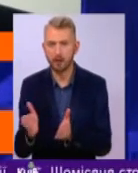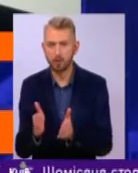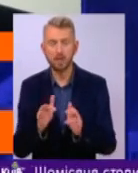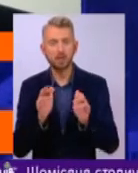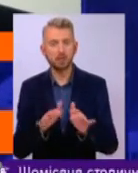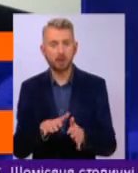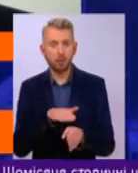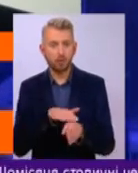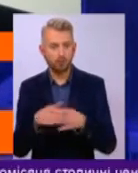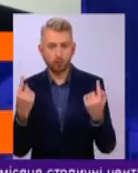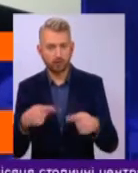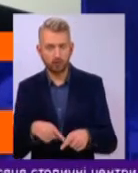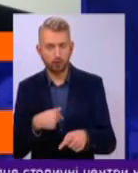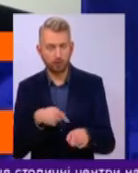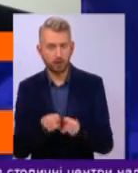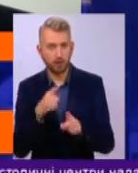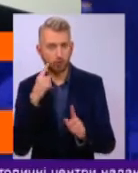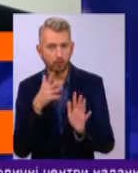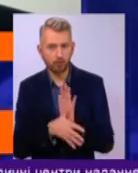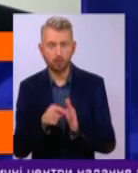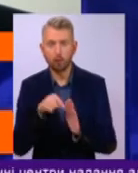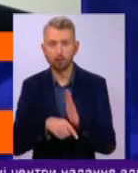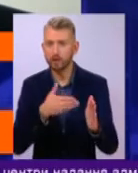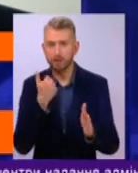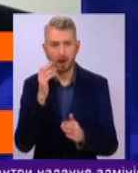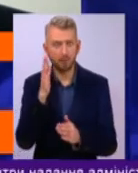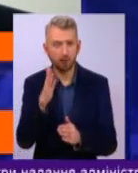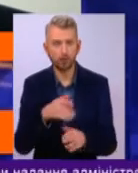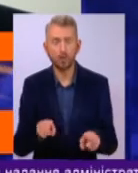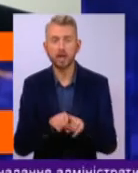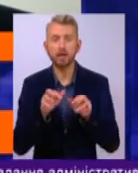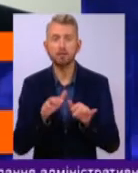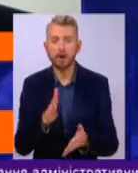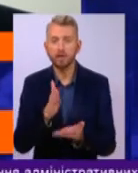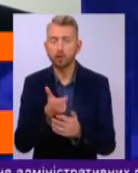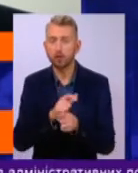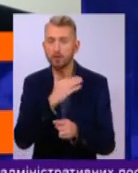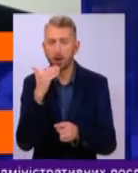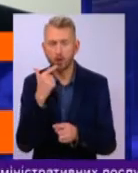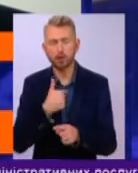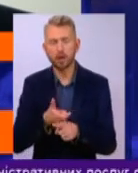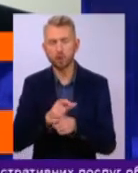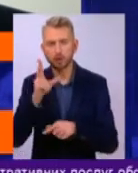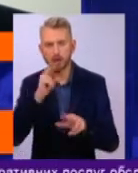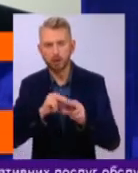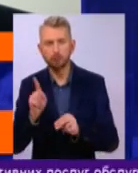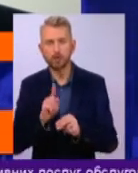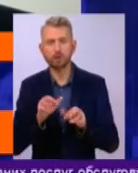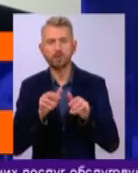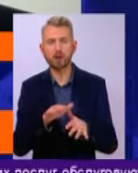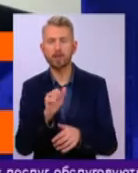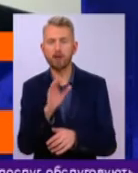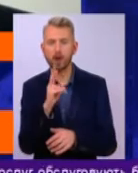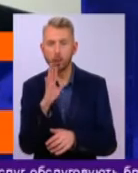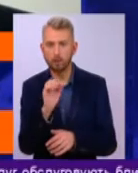можу розуміти, повністю вже розвалена. В неї вже, по суті, немає майбутнього. І отаких справ є досить багато. Я дуже надіюся, що в справі